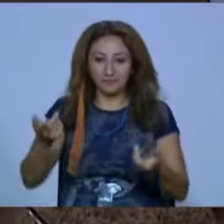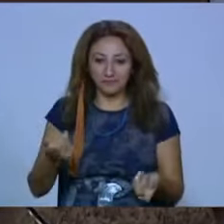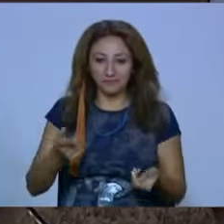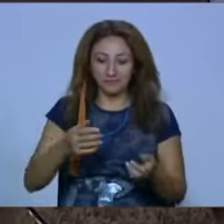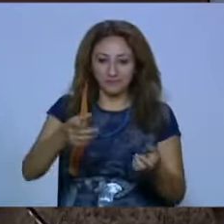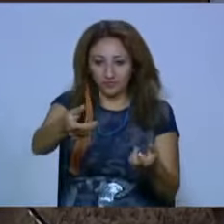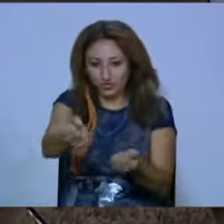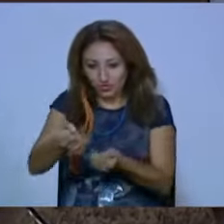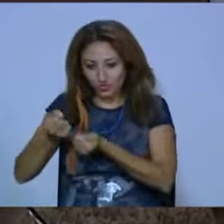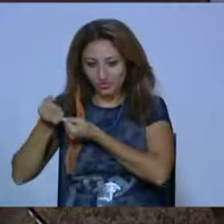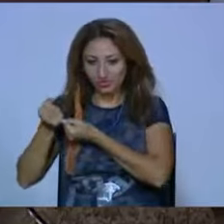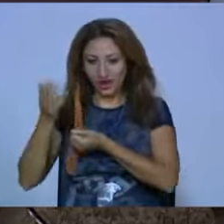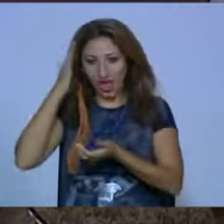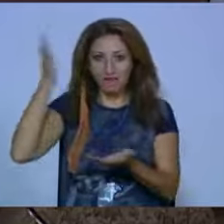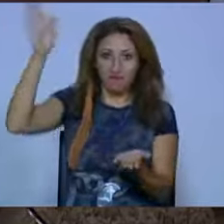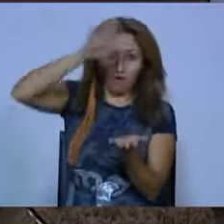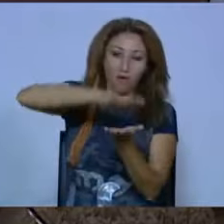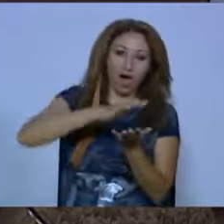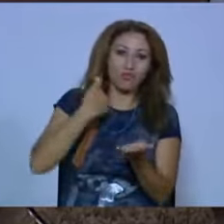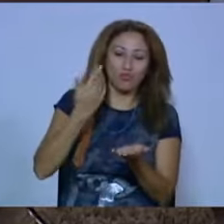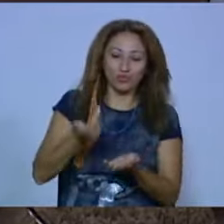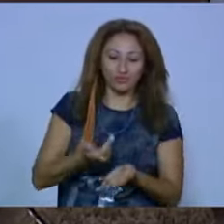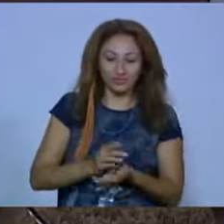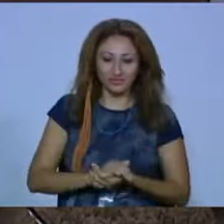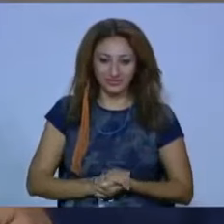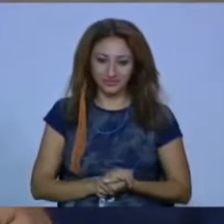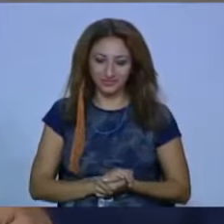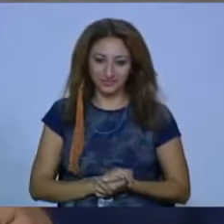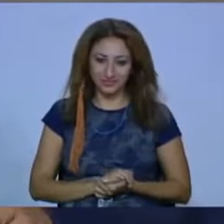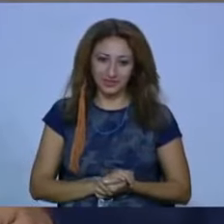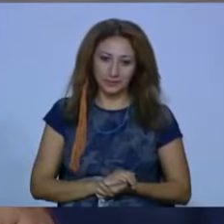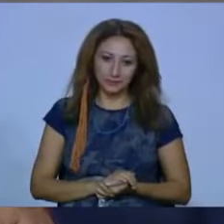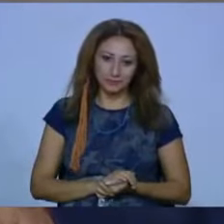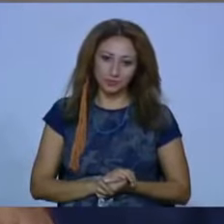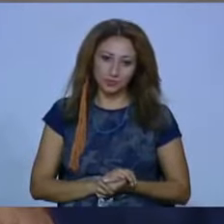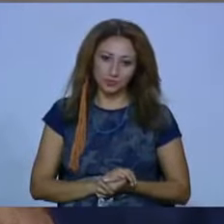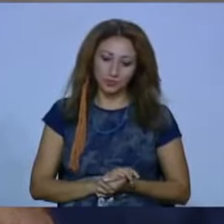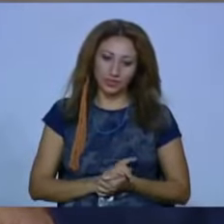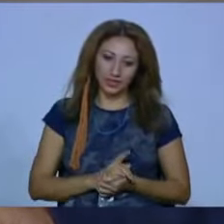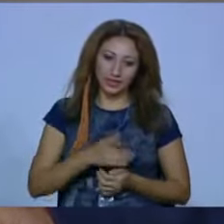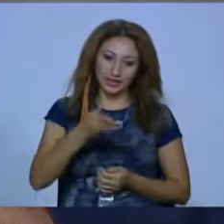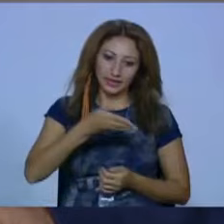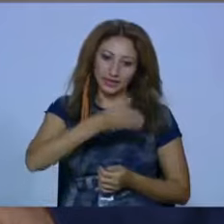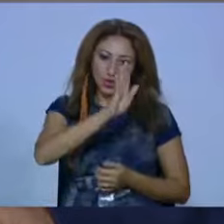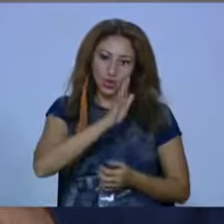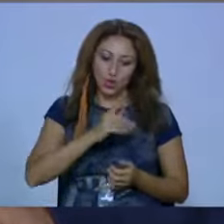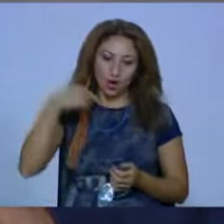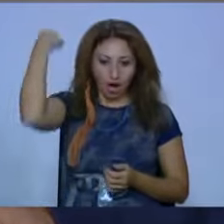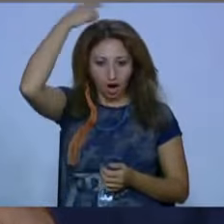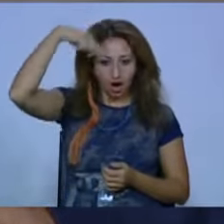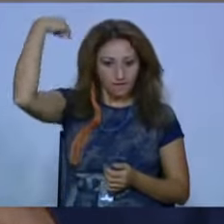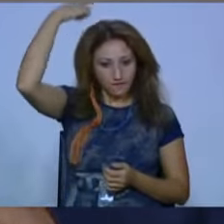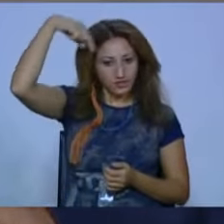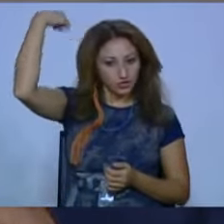طبعا. وغير ان احنا علاء كنا بنروح دسوق كفر الشيخ عندنا.